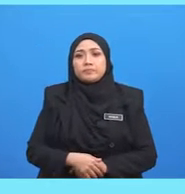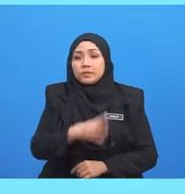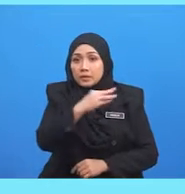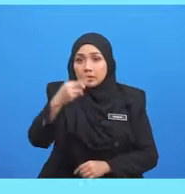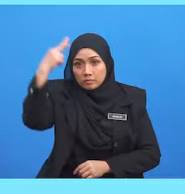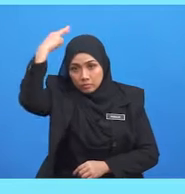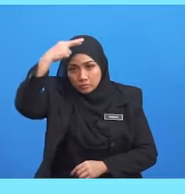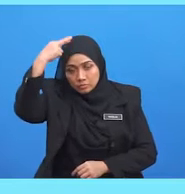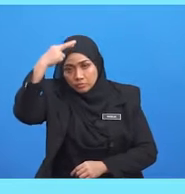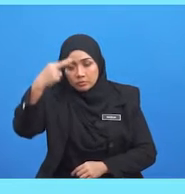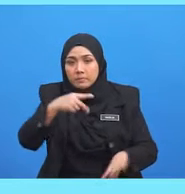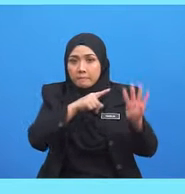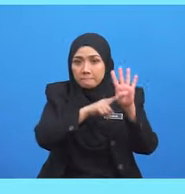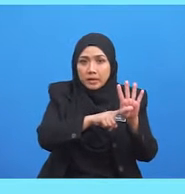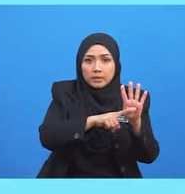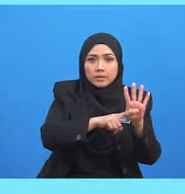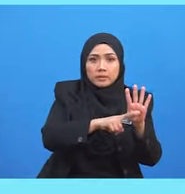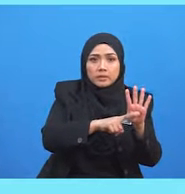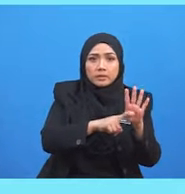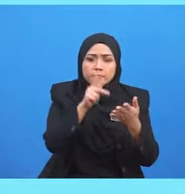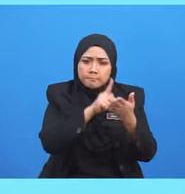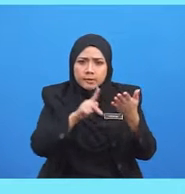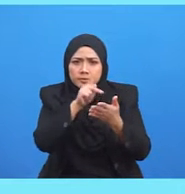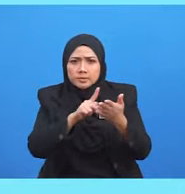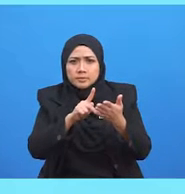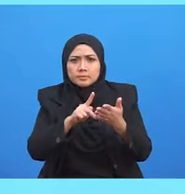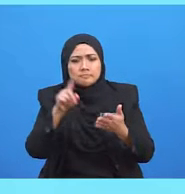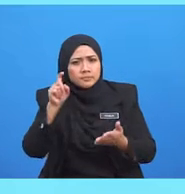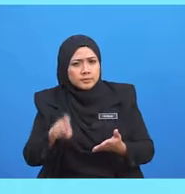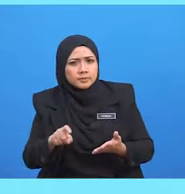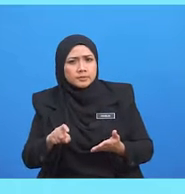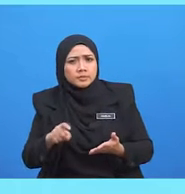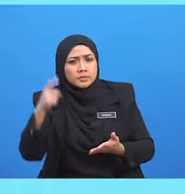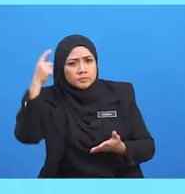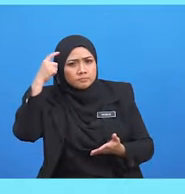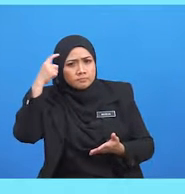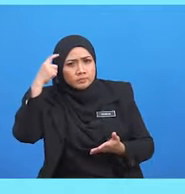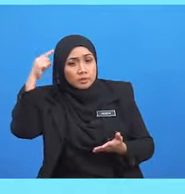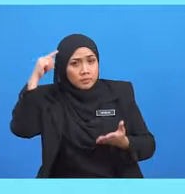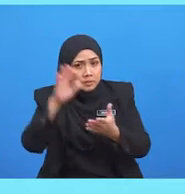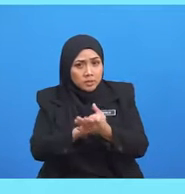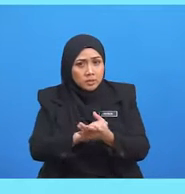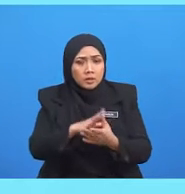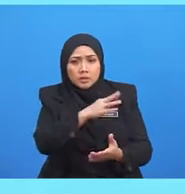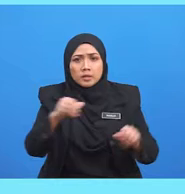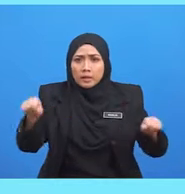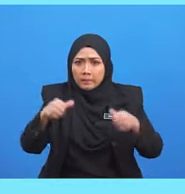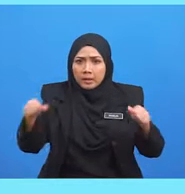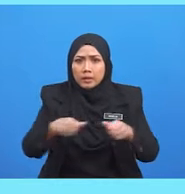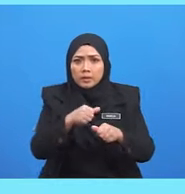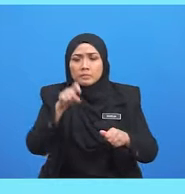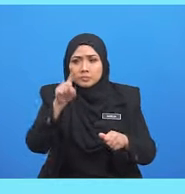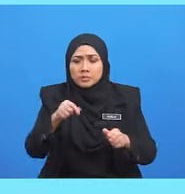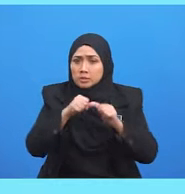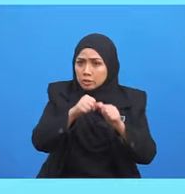Rasul. Empat, kaji, iaitu memastikan sesuatu kepercayaan dan amalan